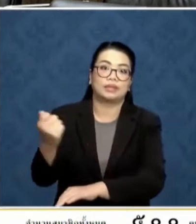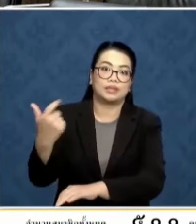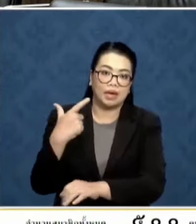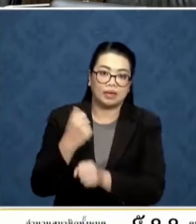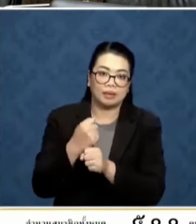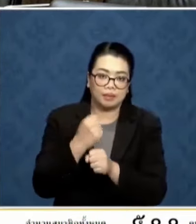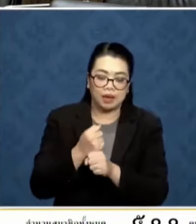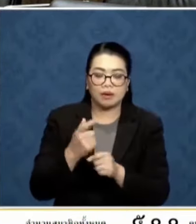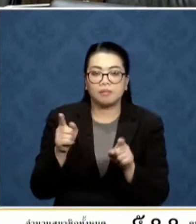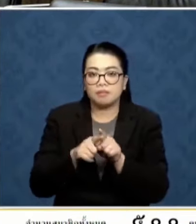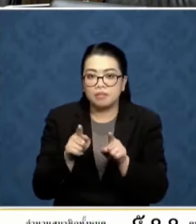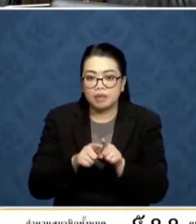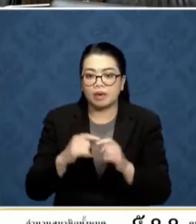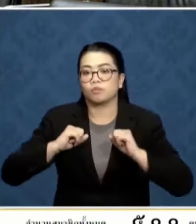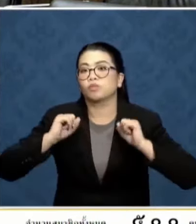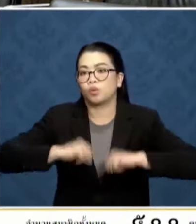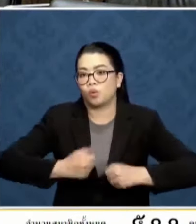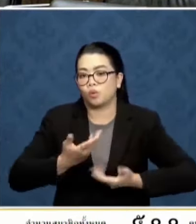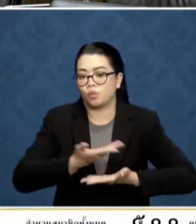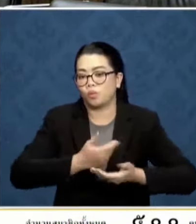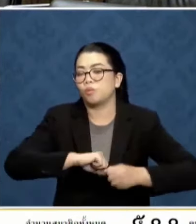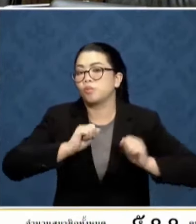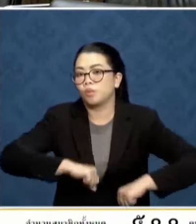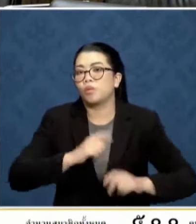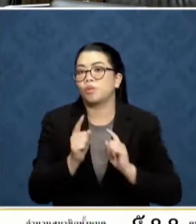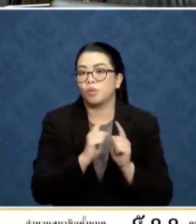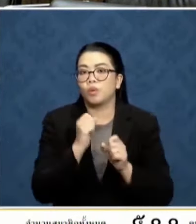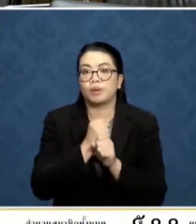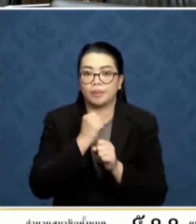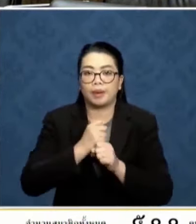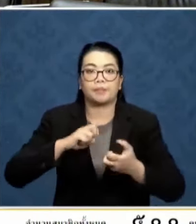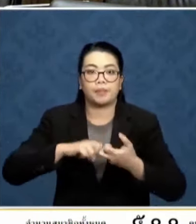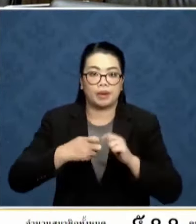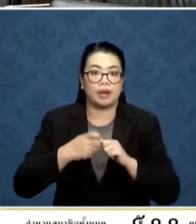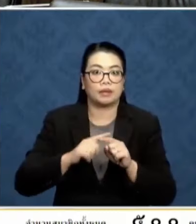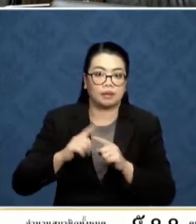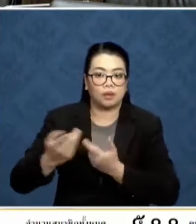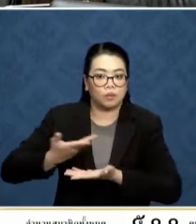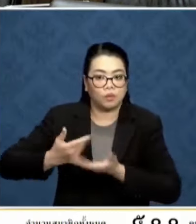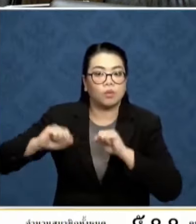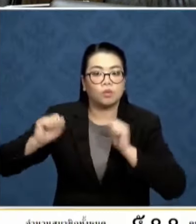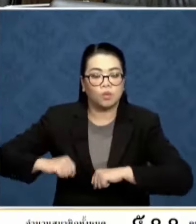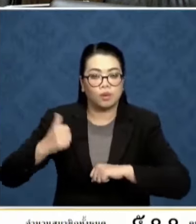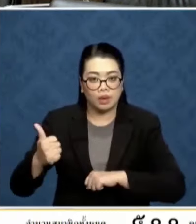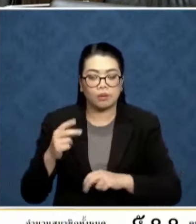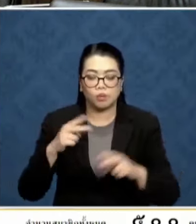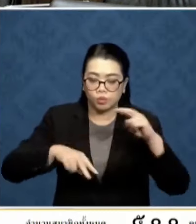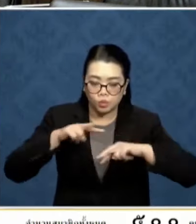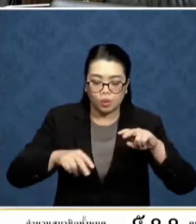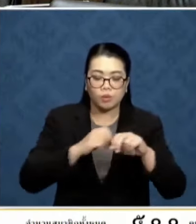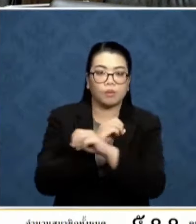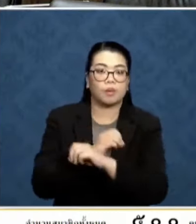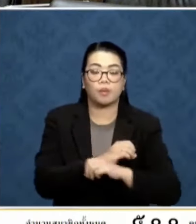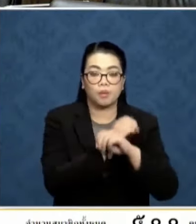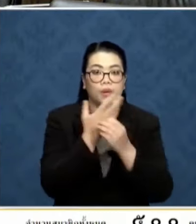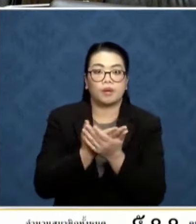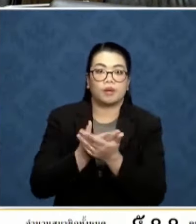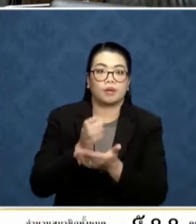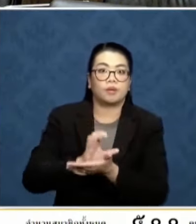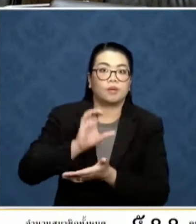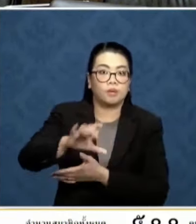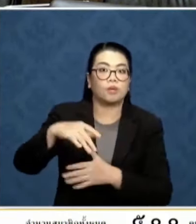ไม่ให้เกิดการให้เกิดการตกลงพูดคุยถึงปัญหาในการทำงานรวมทั้งในส่วนกลไกของผู้ตรวจแรงงานและผู้ตรวจความปลอดภัยนะครับที่มีงบประมาณในกรม